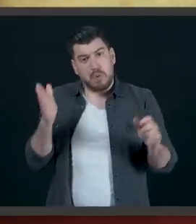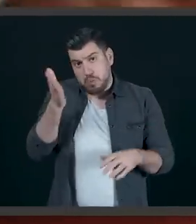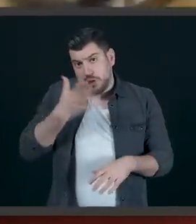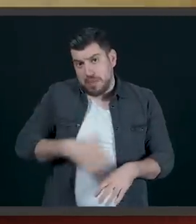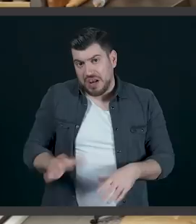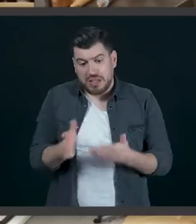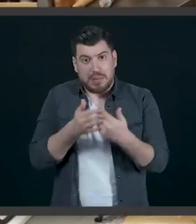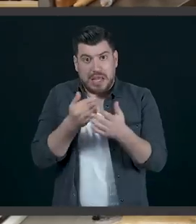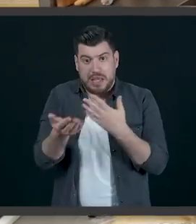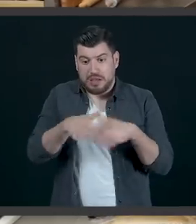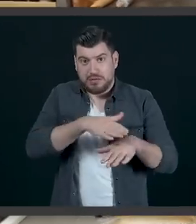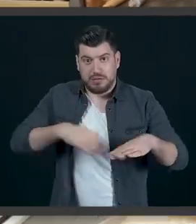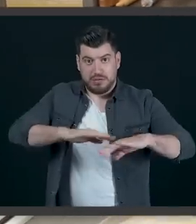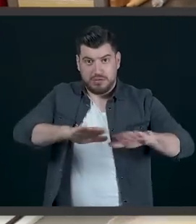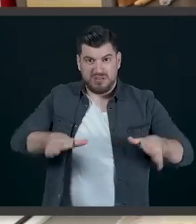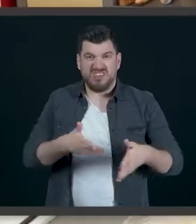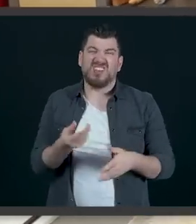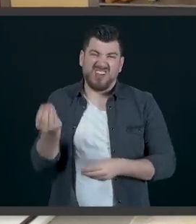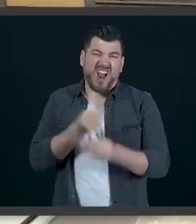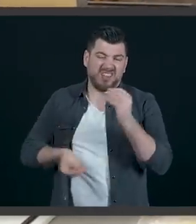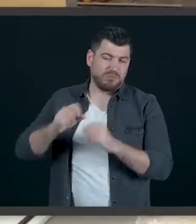Και με τα χέρια μπορείτε. Νομίζω είναι πιο εύκολο με τα χέρια.